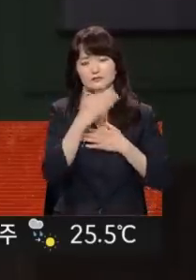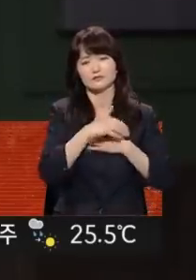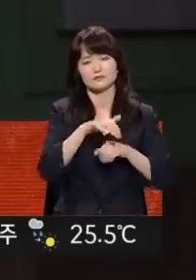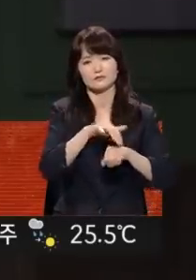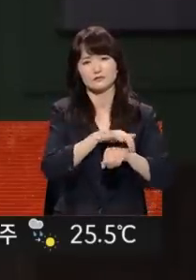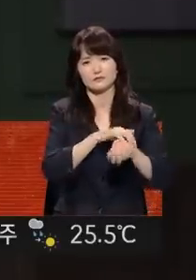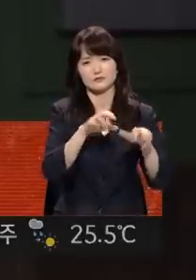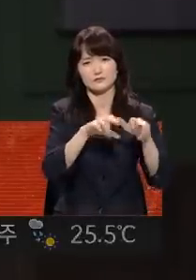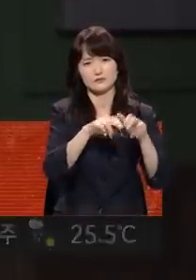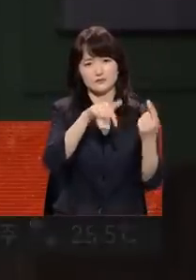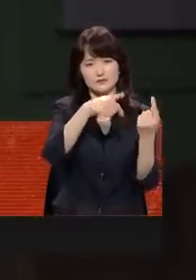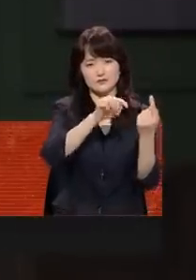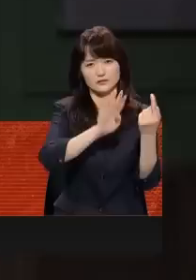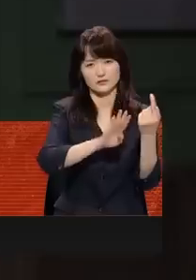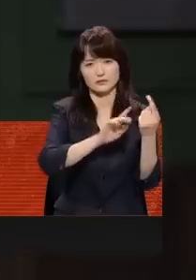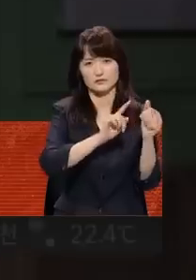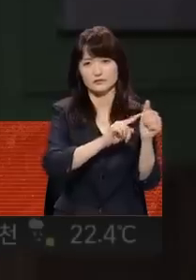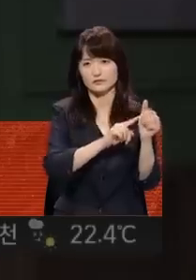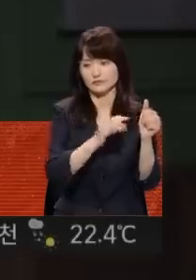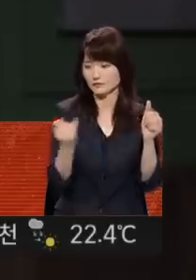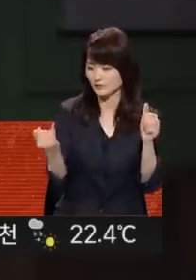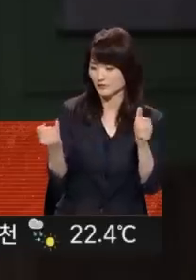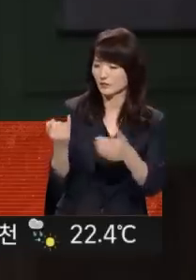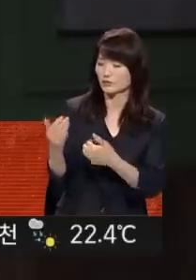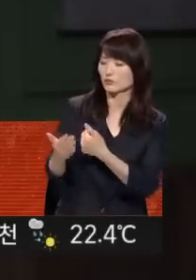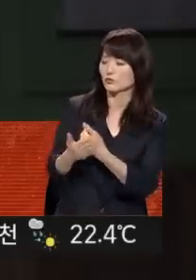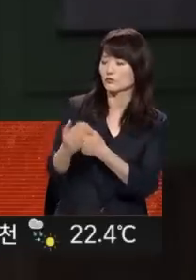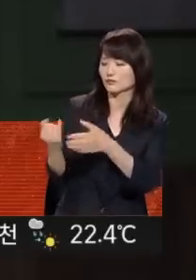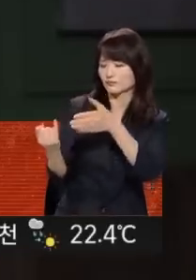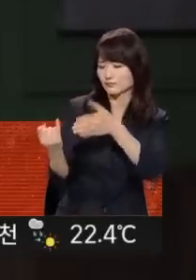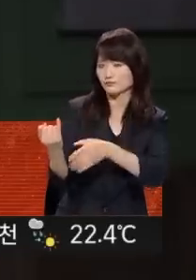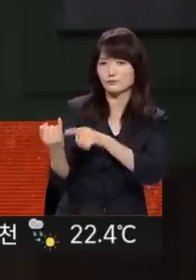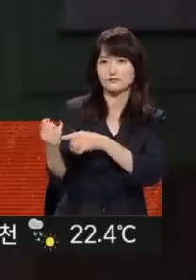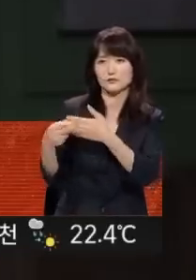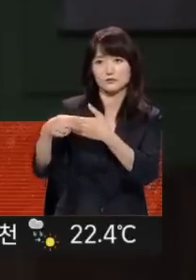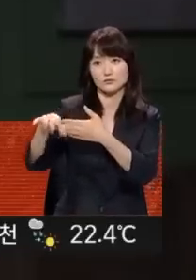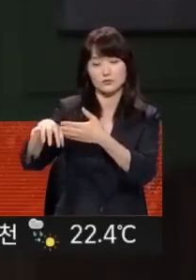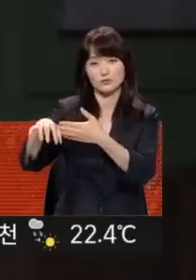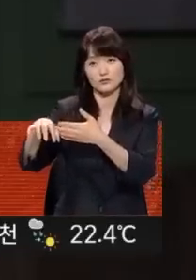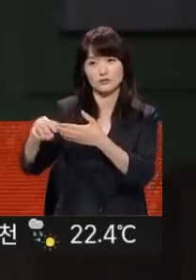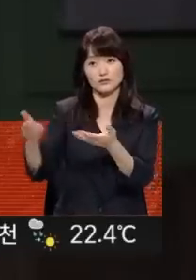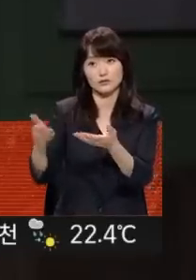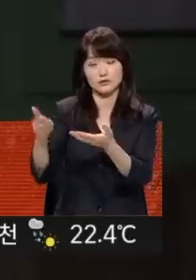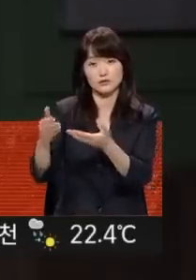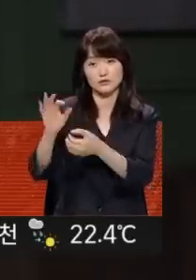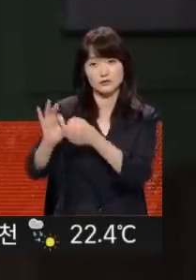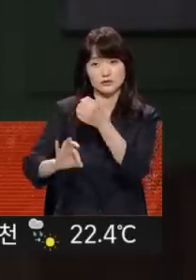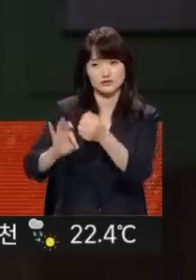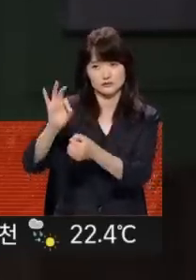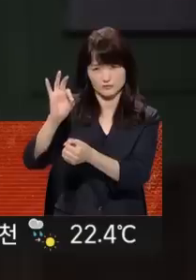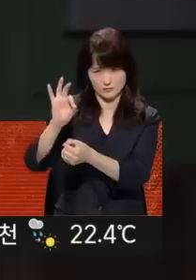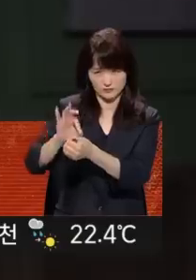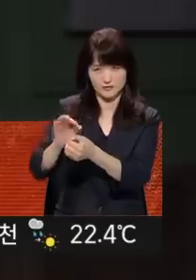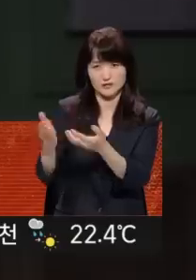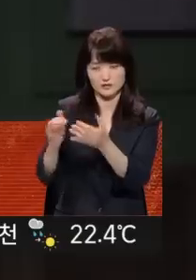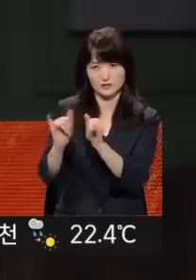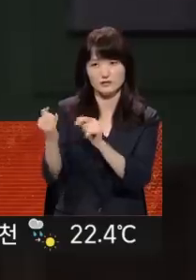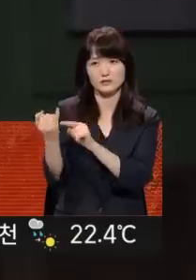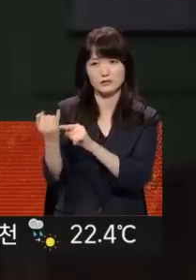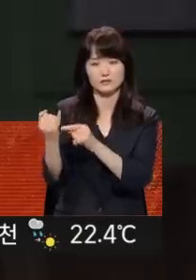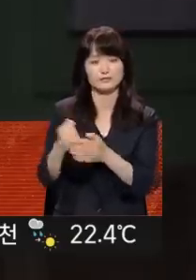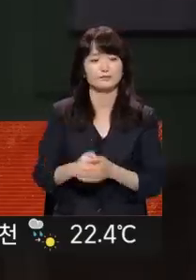1급 30대 남성인데요 여성에게 도움을 청합니다이 여성은 병원에서 10년 넘게 일한 의료업계 종사자였습니다